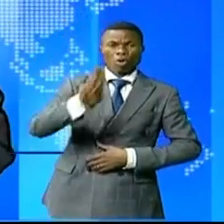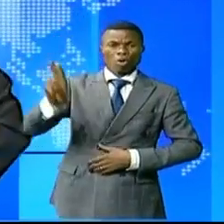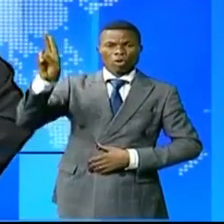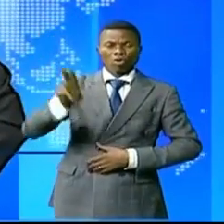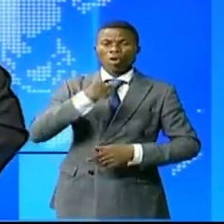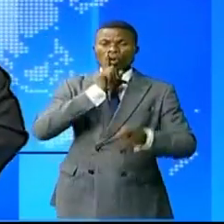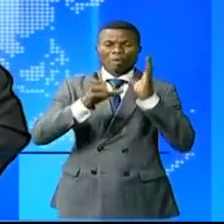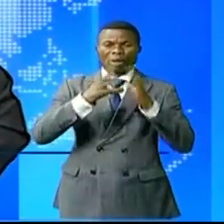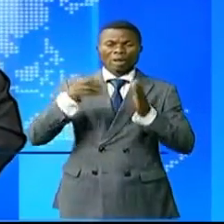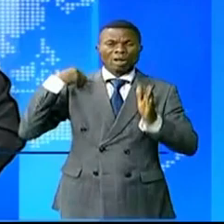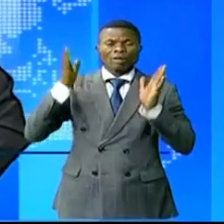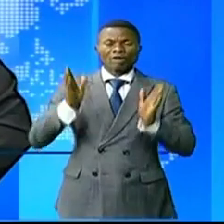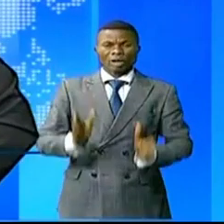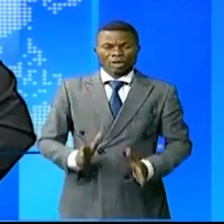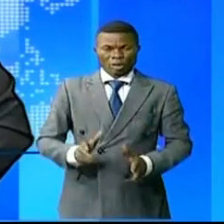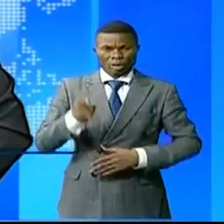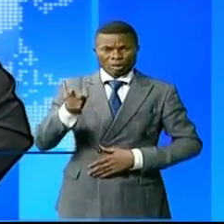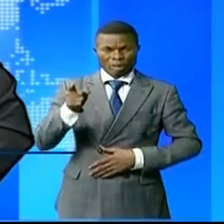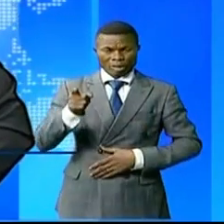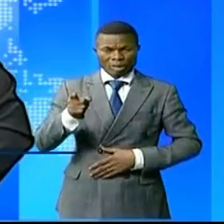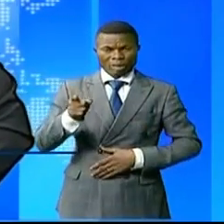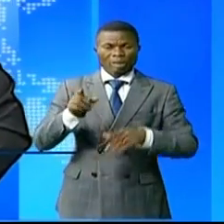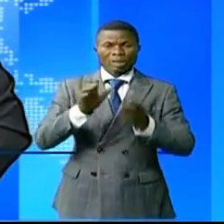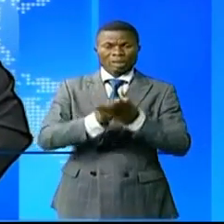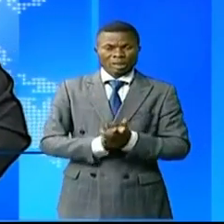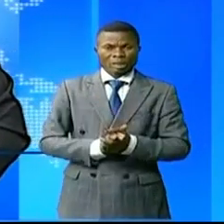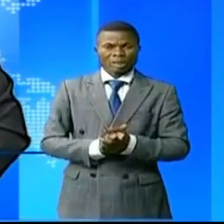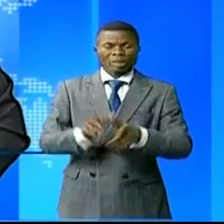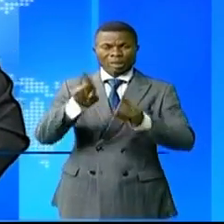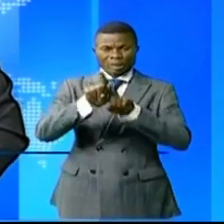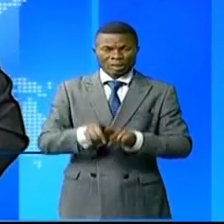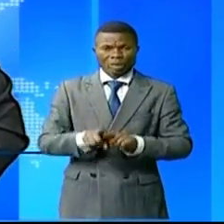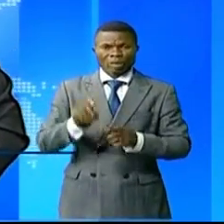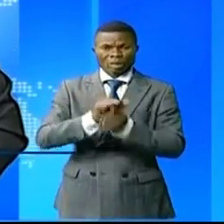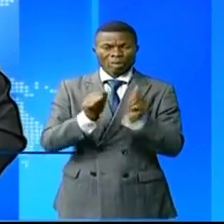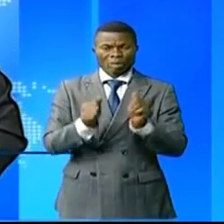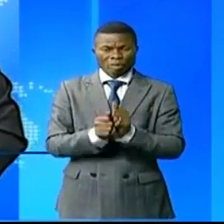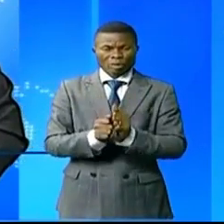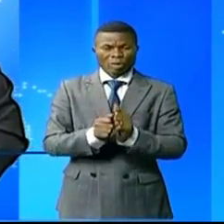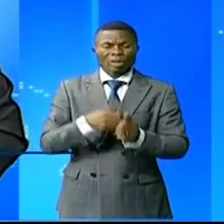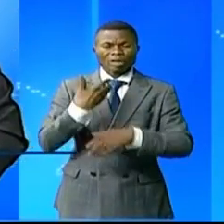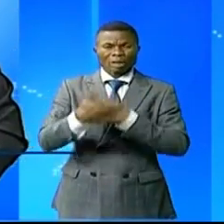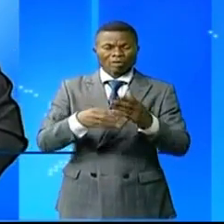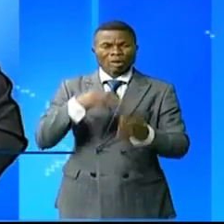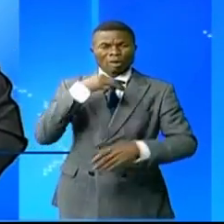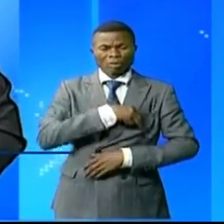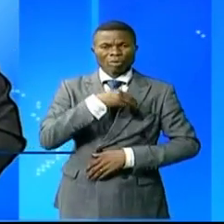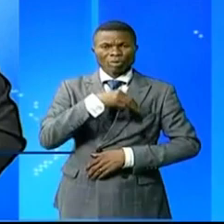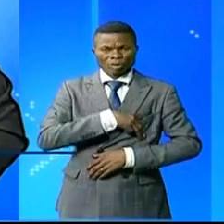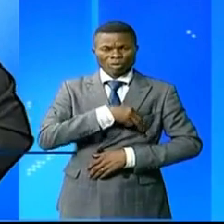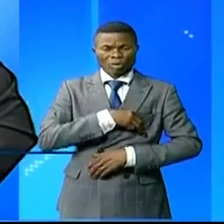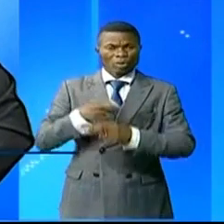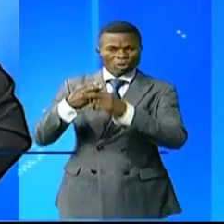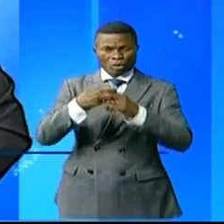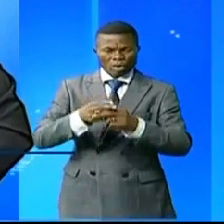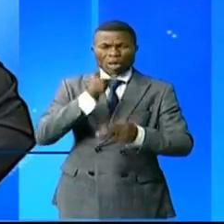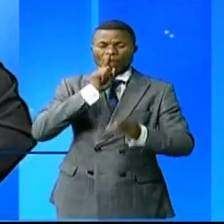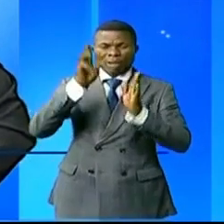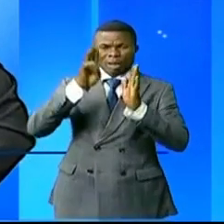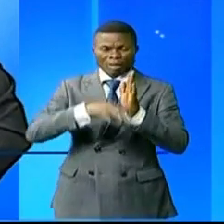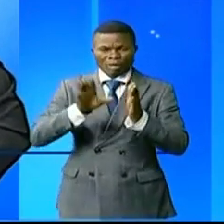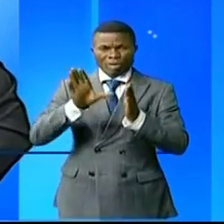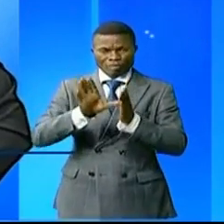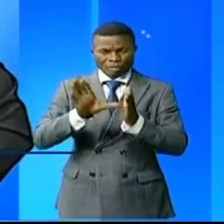gouverneur Christophe Basséaninanga à Isiro. C'était sur la faisabilité de cette mission des contrôles parlementaires. On en